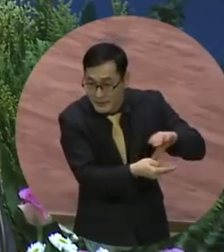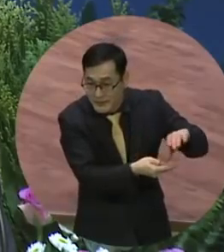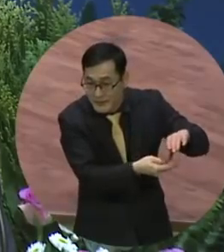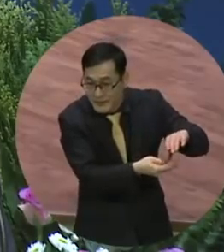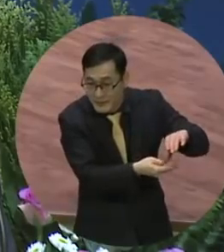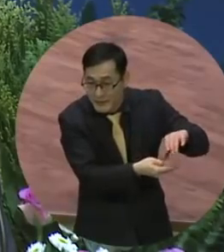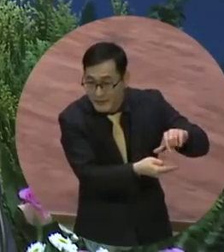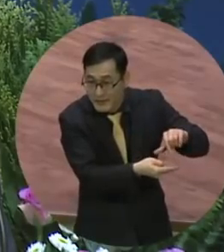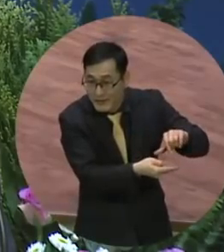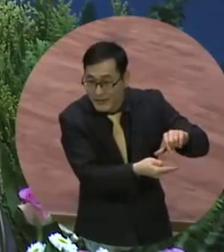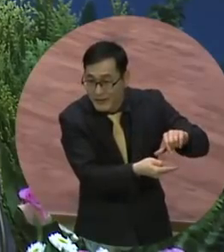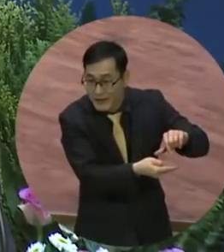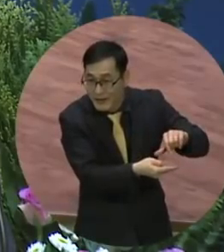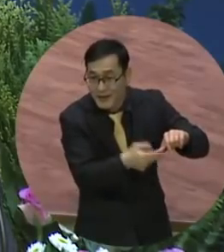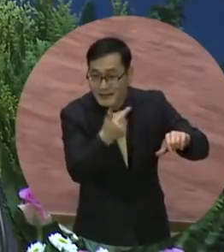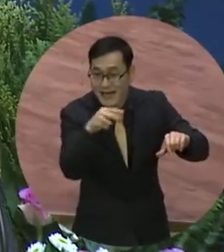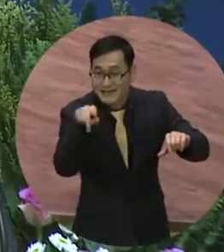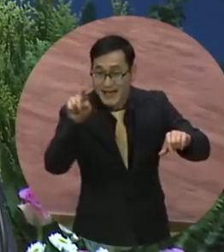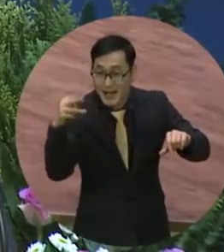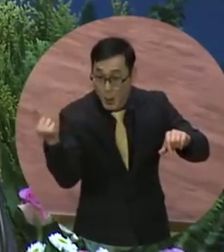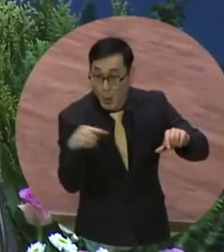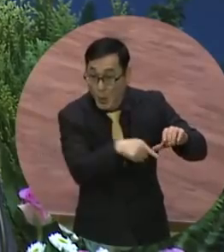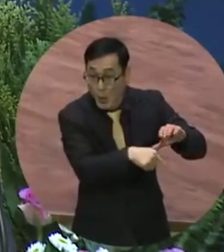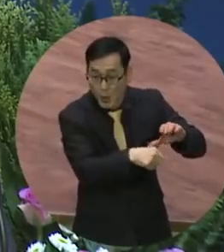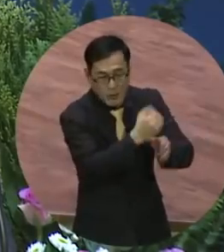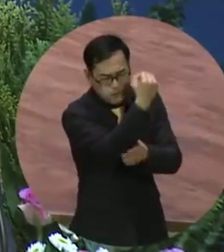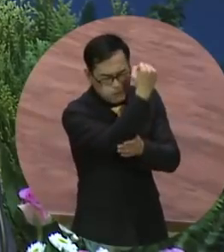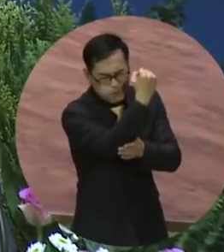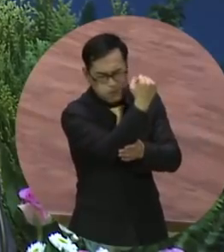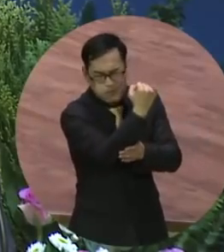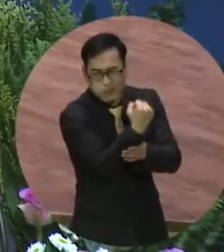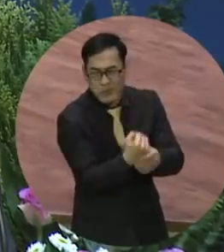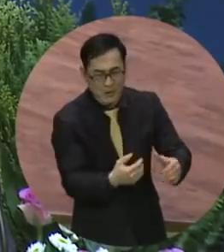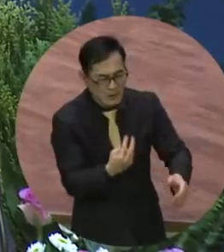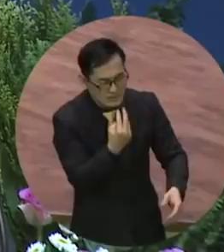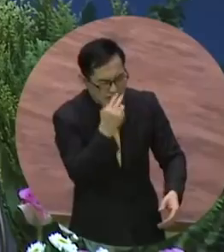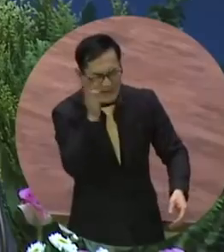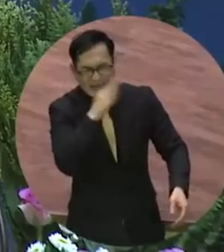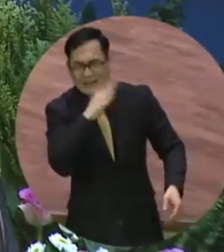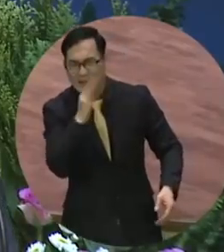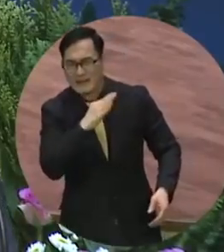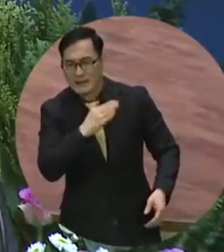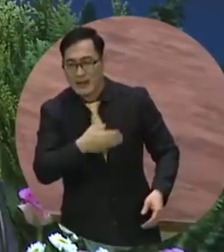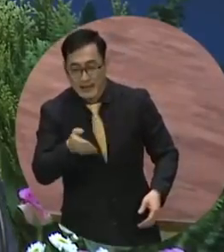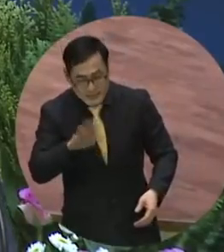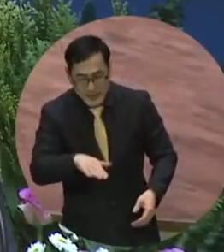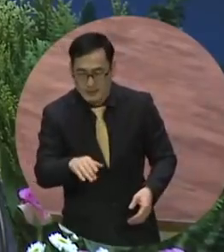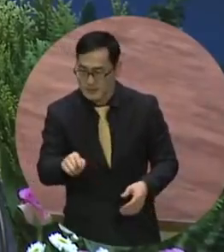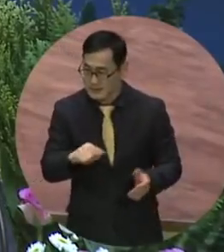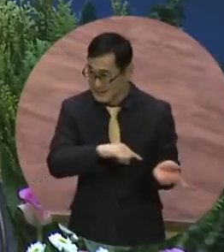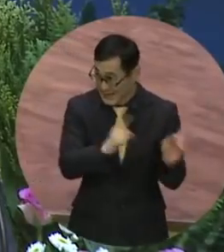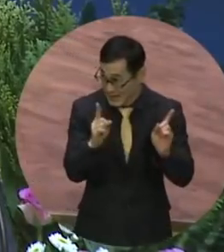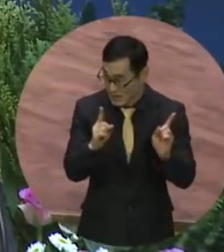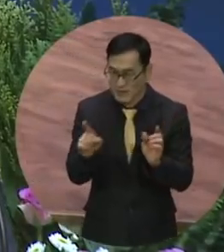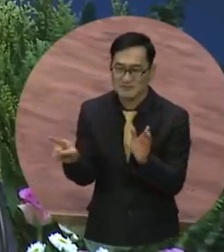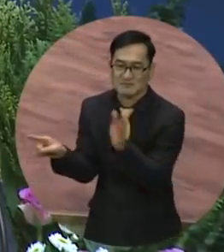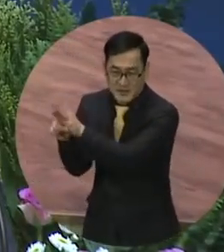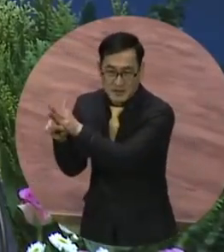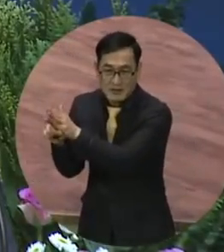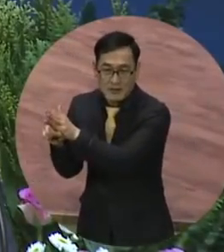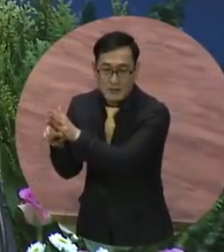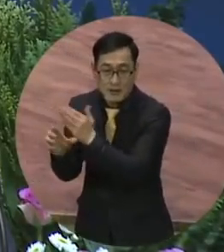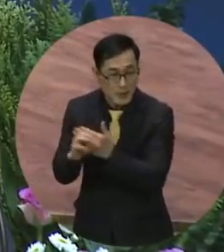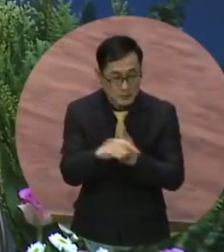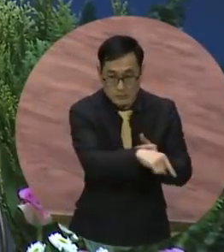믿으면 하나님 영광을 보리라. 썩었지만은 맞아. 썩었지만은 믿으면 하나님이 살아계신 것을 보게 될